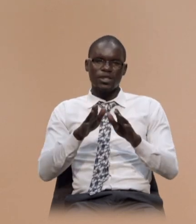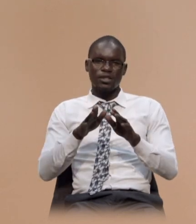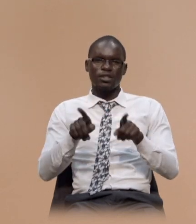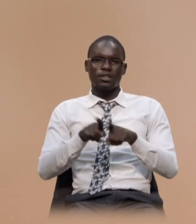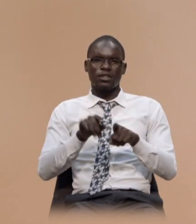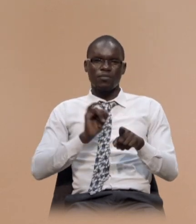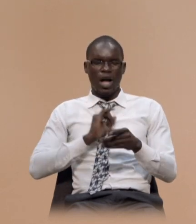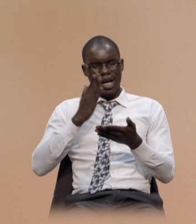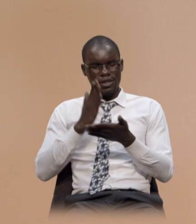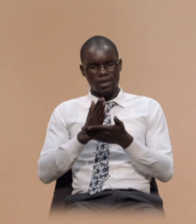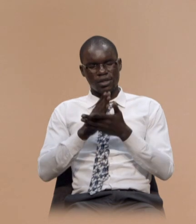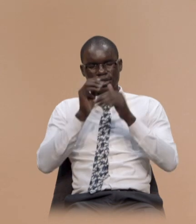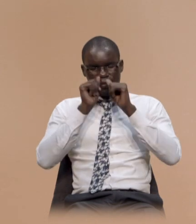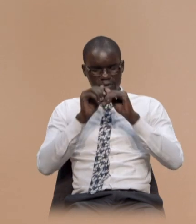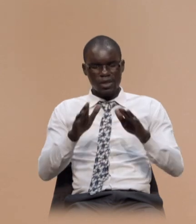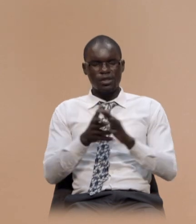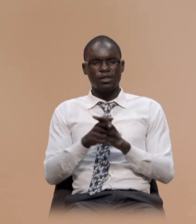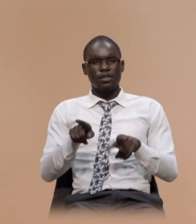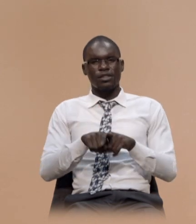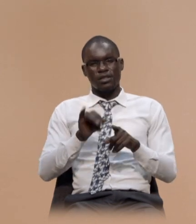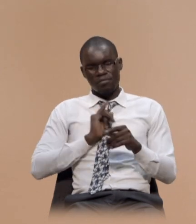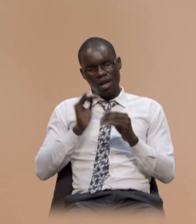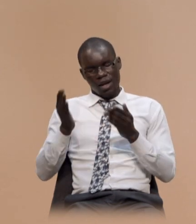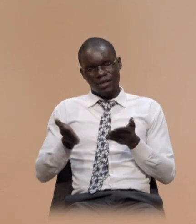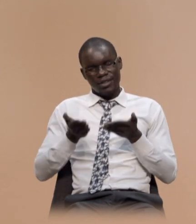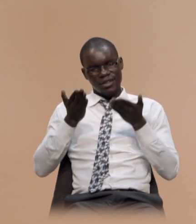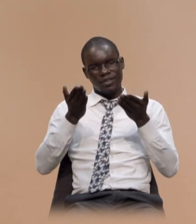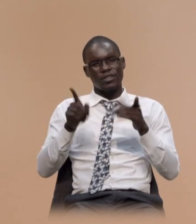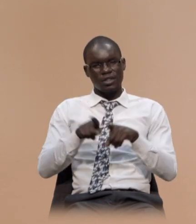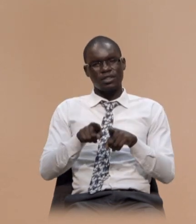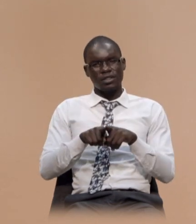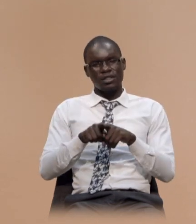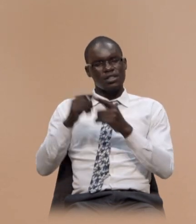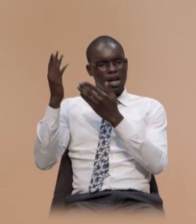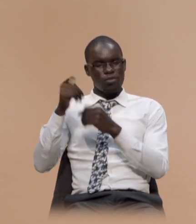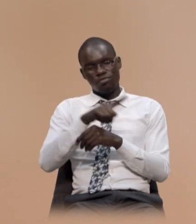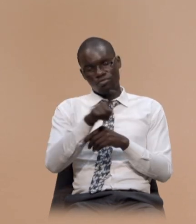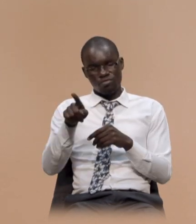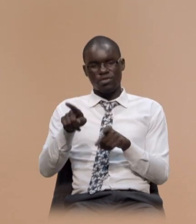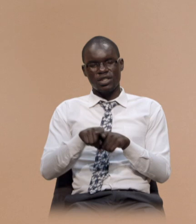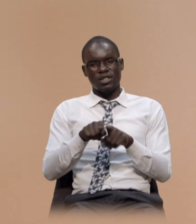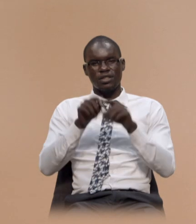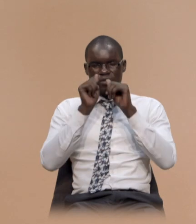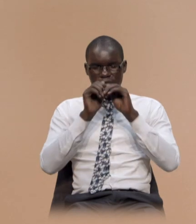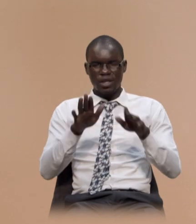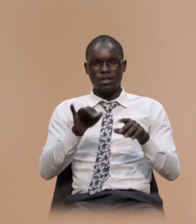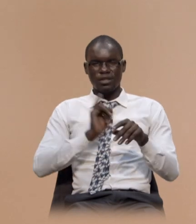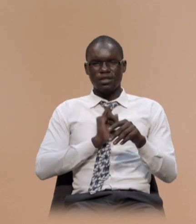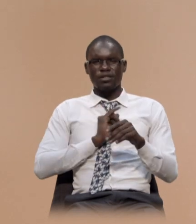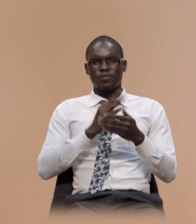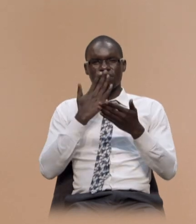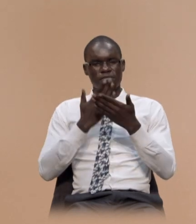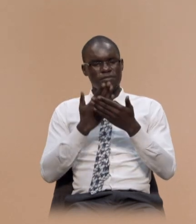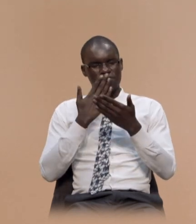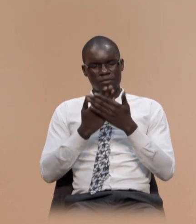Mimi hakika nimebarikiwa, nimeinuliwa, na natumai pia nawe umebarikiwa hivyo. Na nashukuru kwa kuchukua